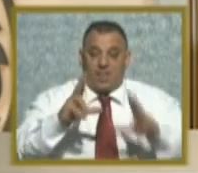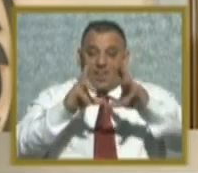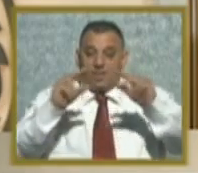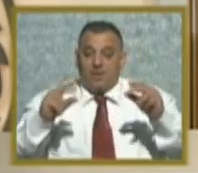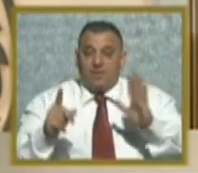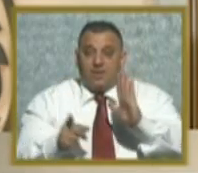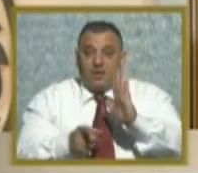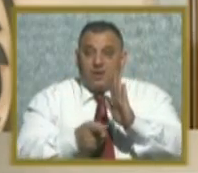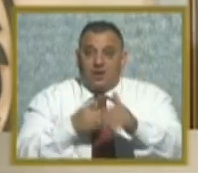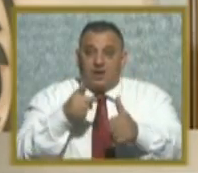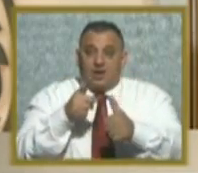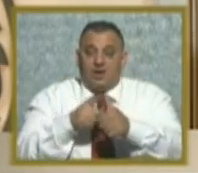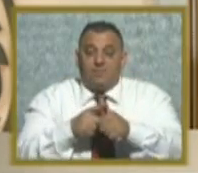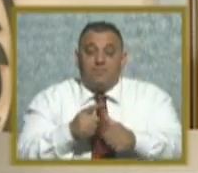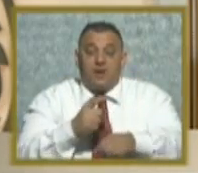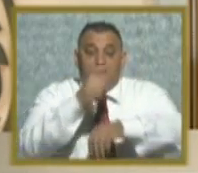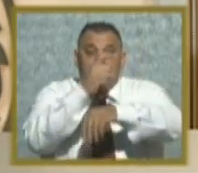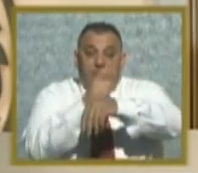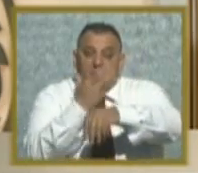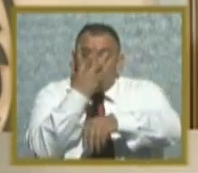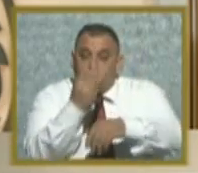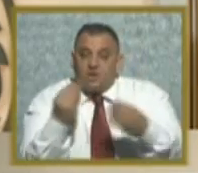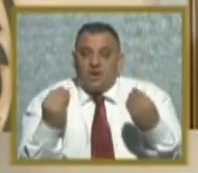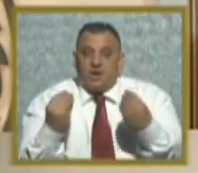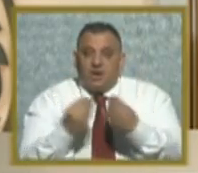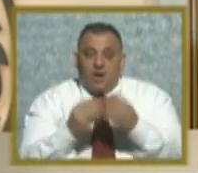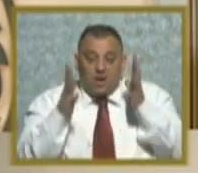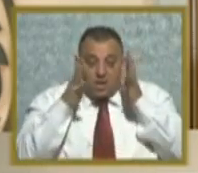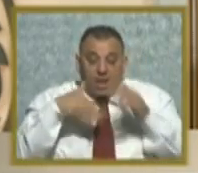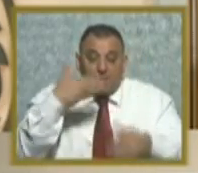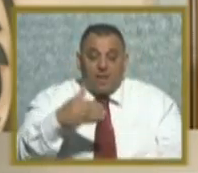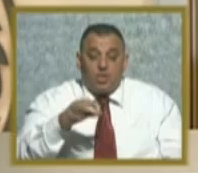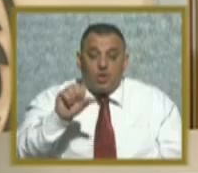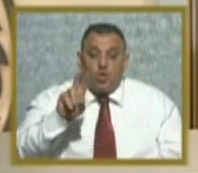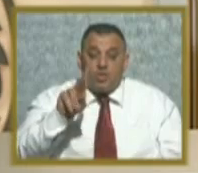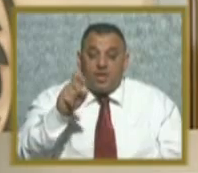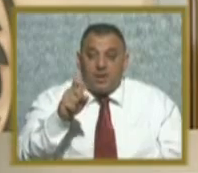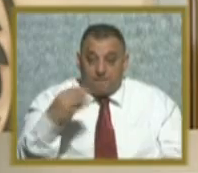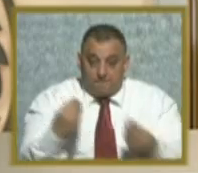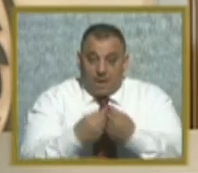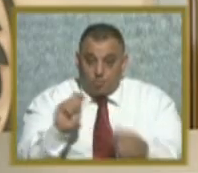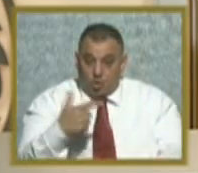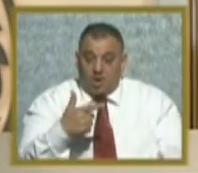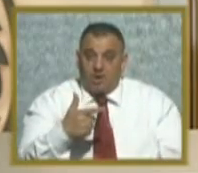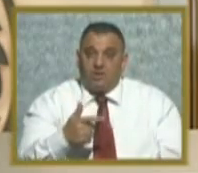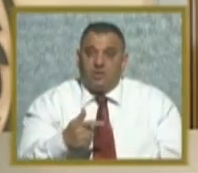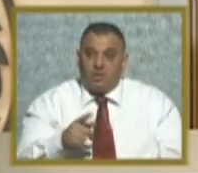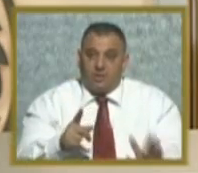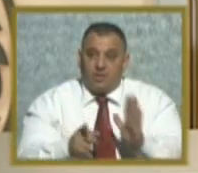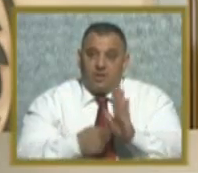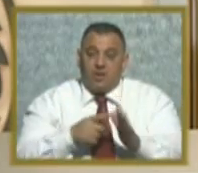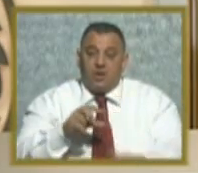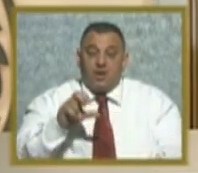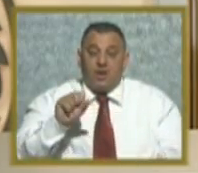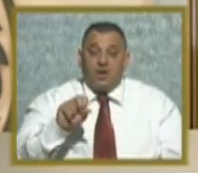يقول بالنسبة لي إذا جمعت المغرب والعشاء مثلا هل أصلي الوتر بعده مباشرة؟ نعم يا أخوي أبو محمد بارك الله فيك، الوتر